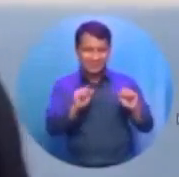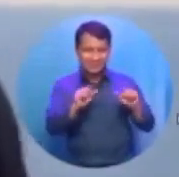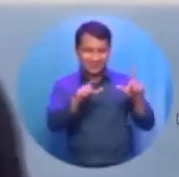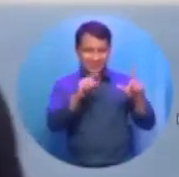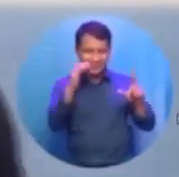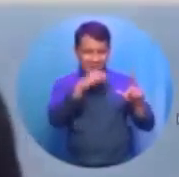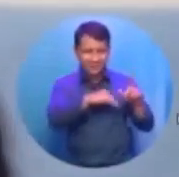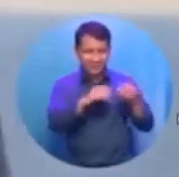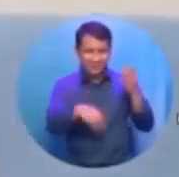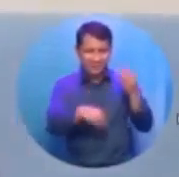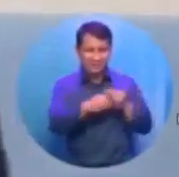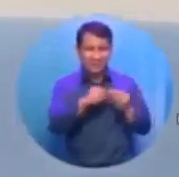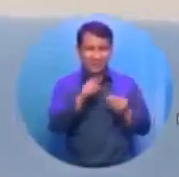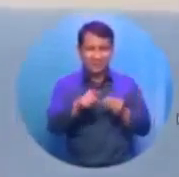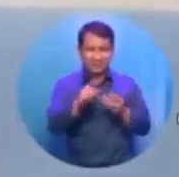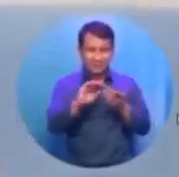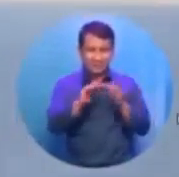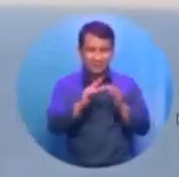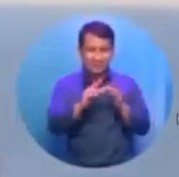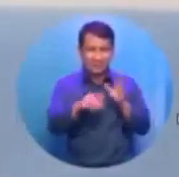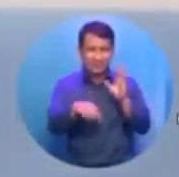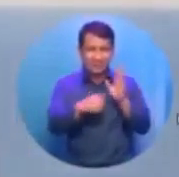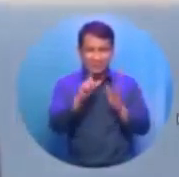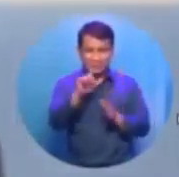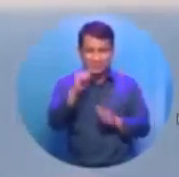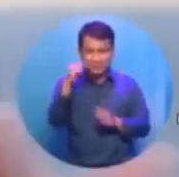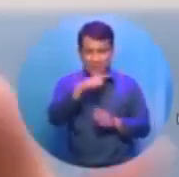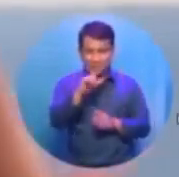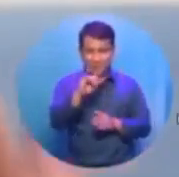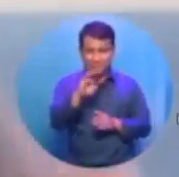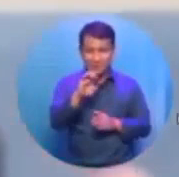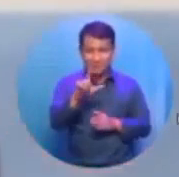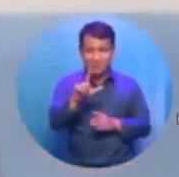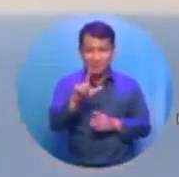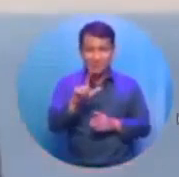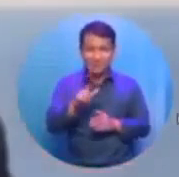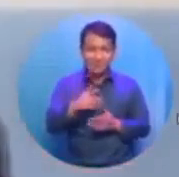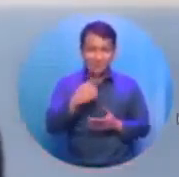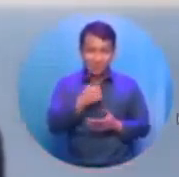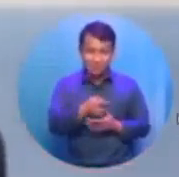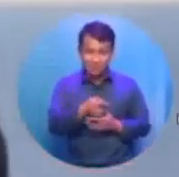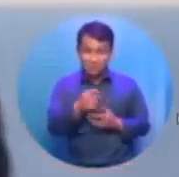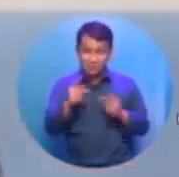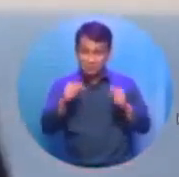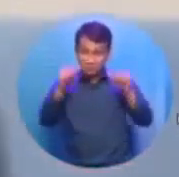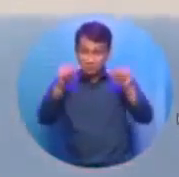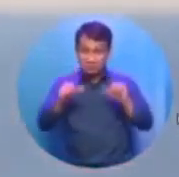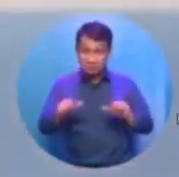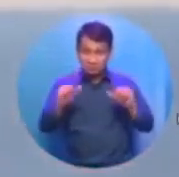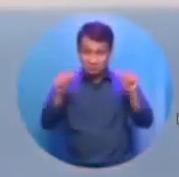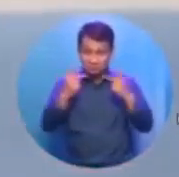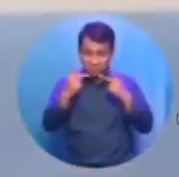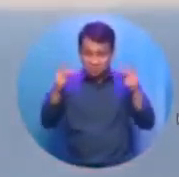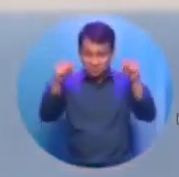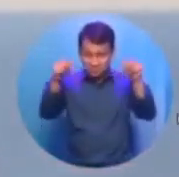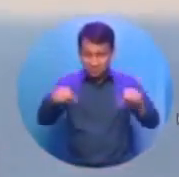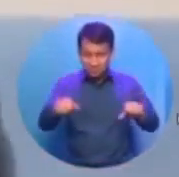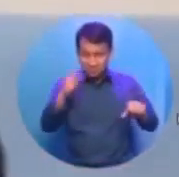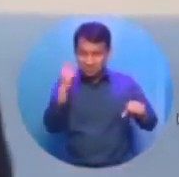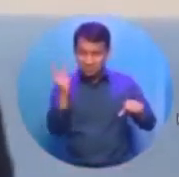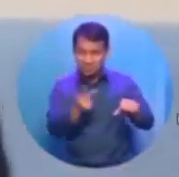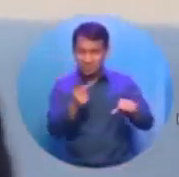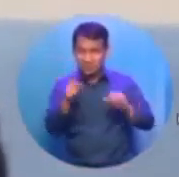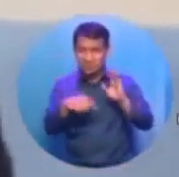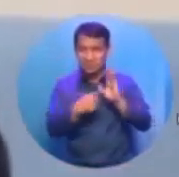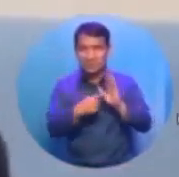no? Kailangan natin tandaan ng elements of libel is usually yung malice and yung publication. So, tignan natin kung